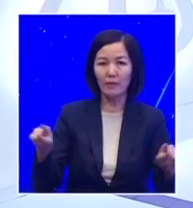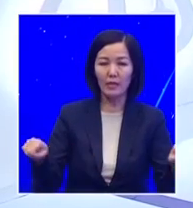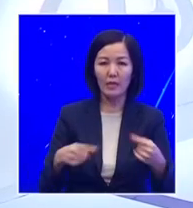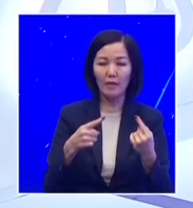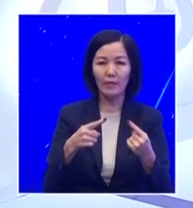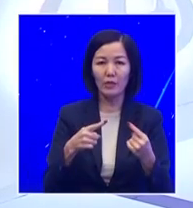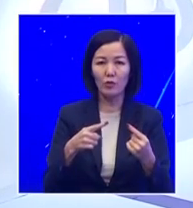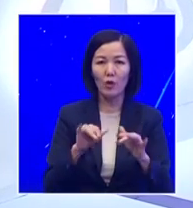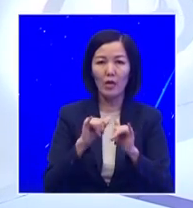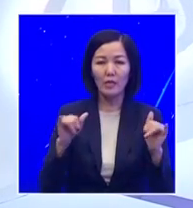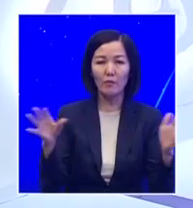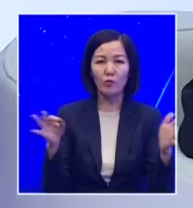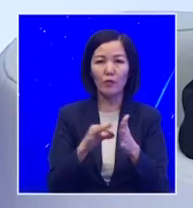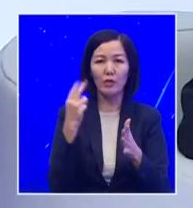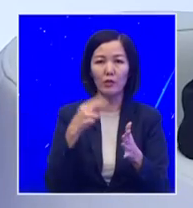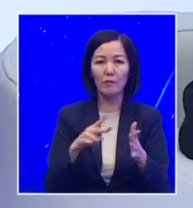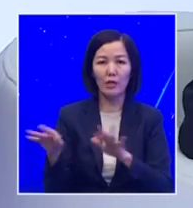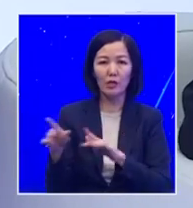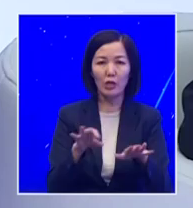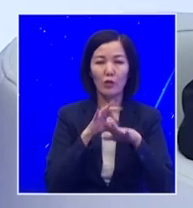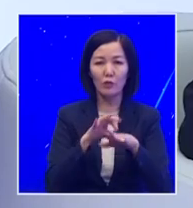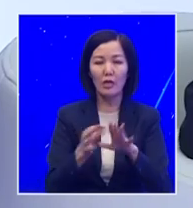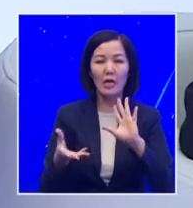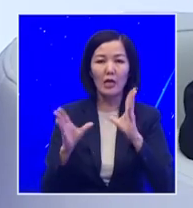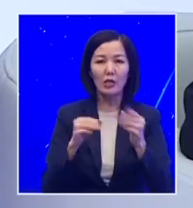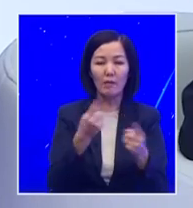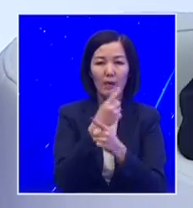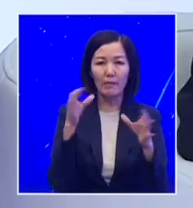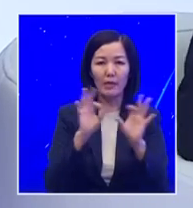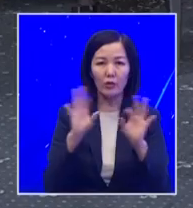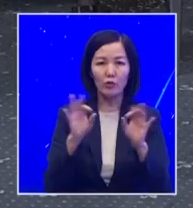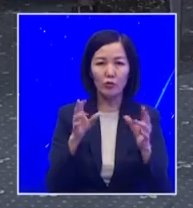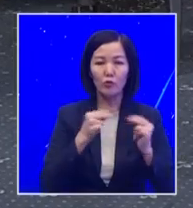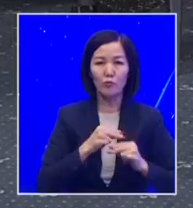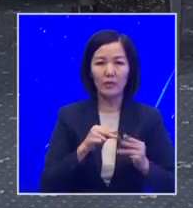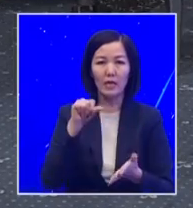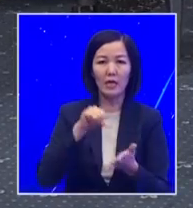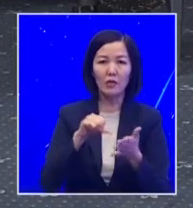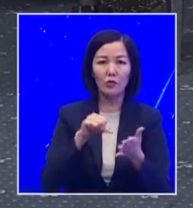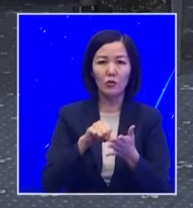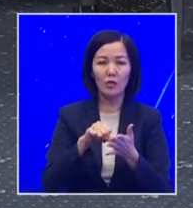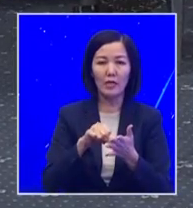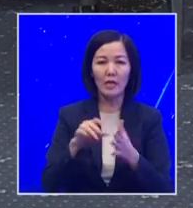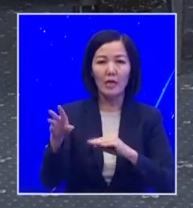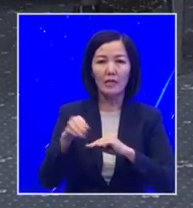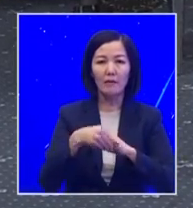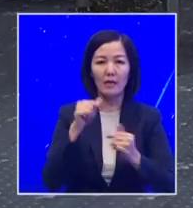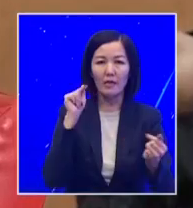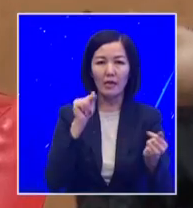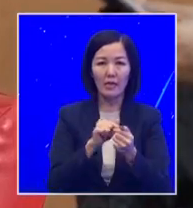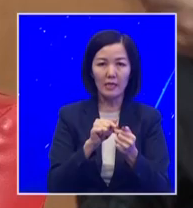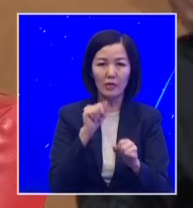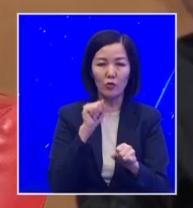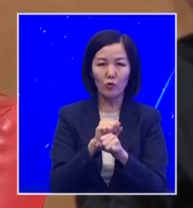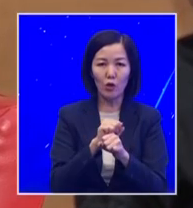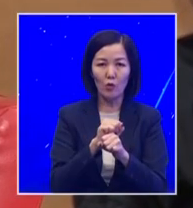қалыптастыру мақсатында 20-ға жуық іс-шара ұйымдастырған. Жалпы ақпараттық түсіндіру жұмысы барысында қатысушылар жеңішінен жалғасқан Сыбайлас